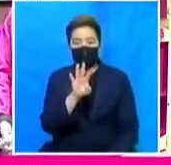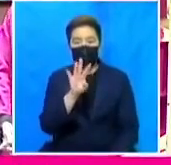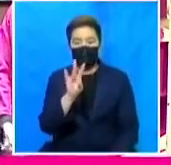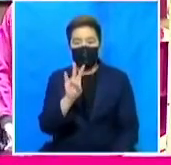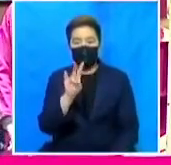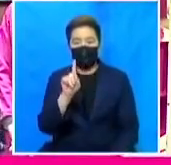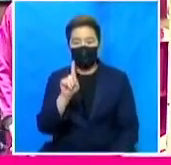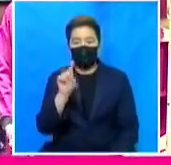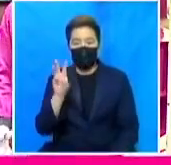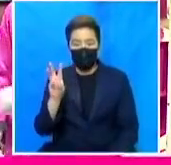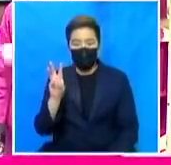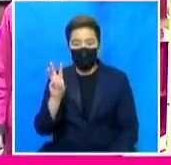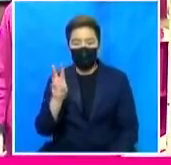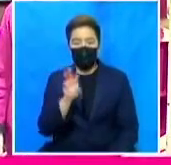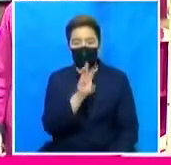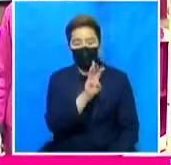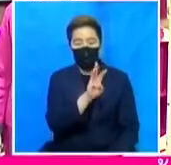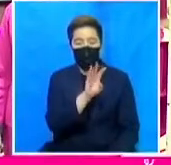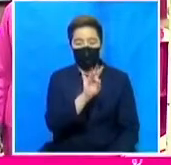684716